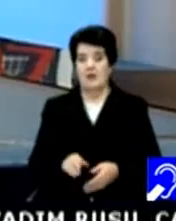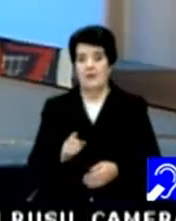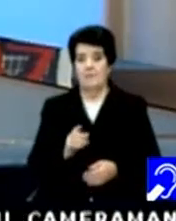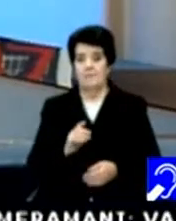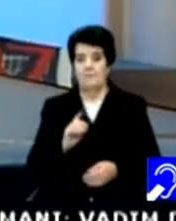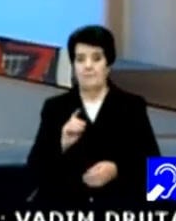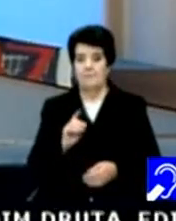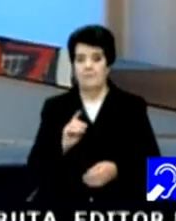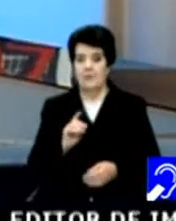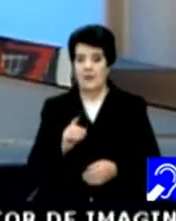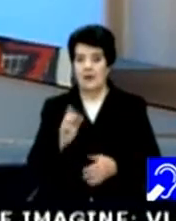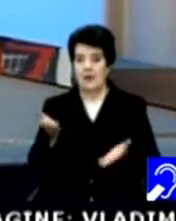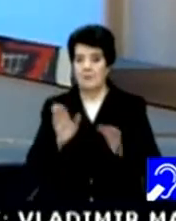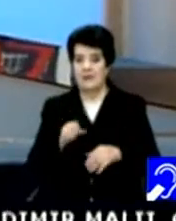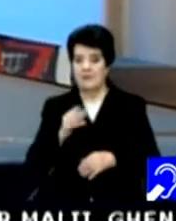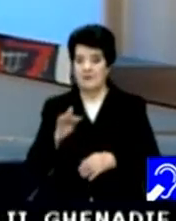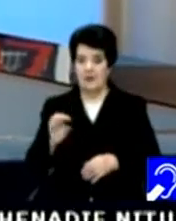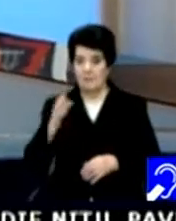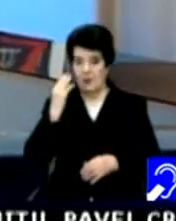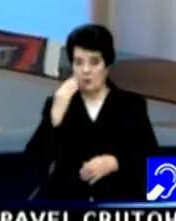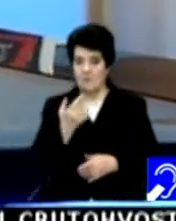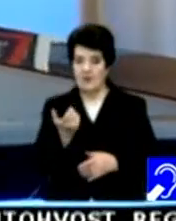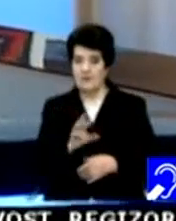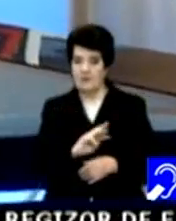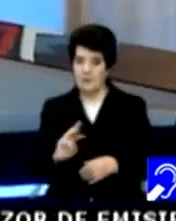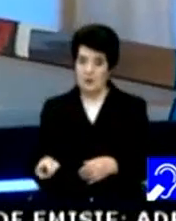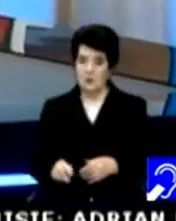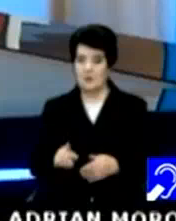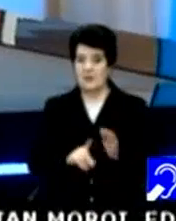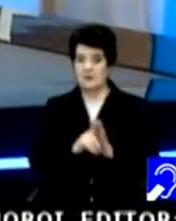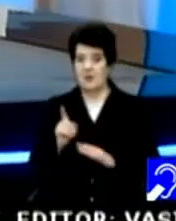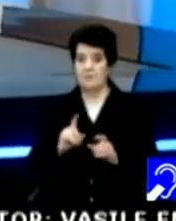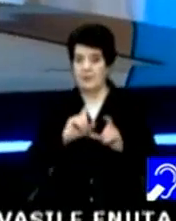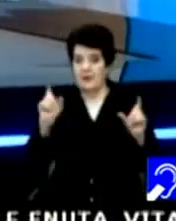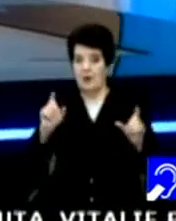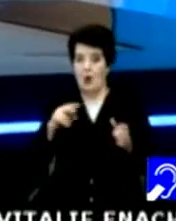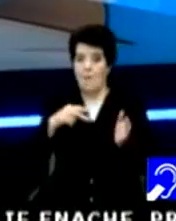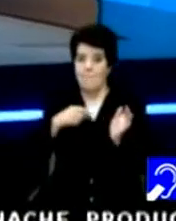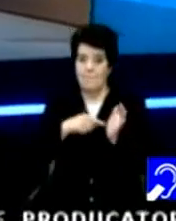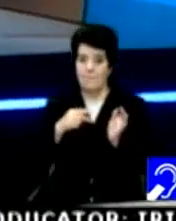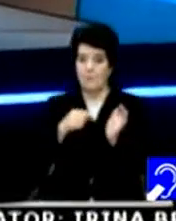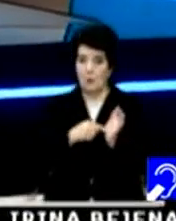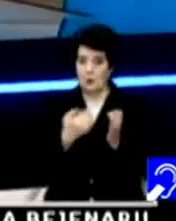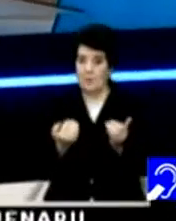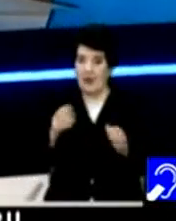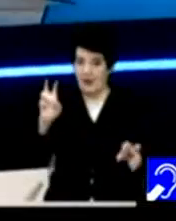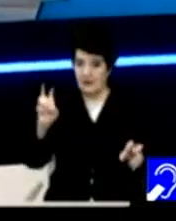comentariile dumneavoastră. Rămâneți cu TVR Moldova, unde în câteva minute începe emisiunea Punctul pe azi. Eu